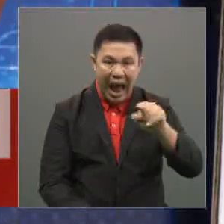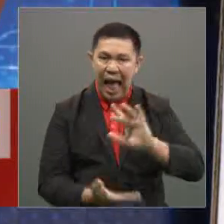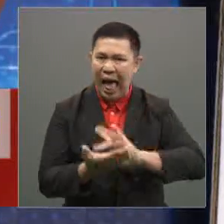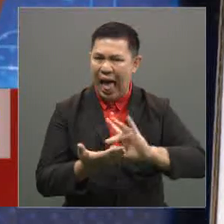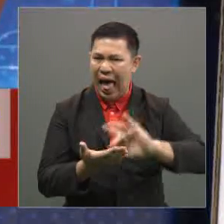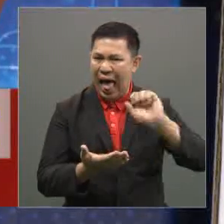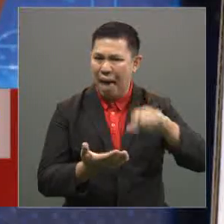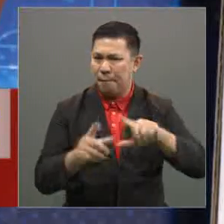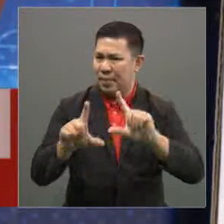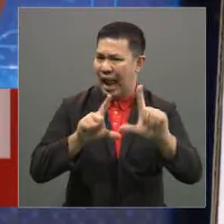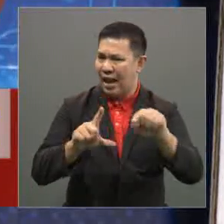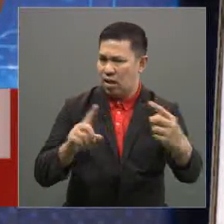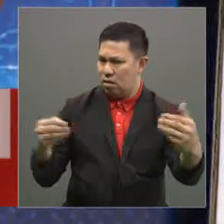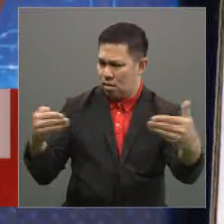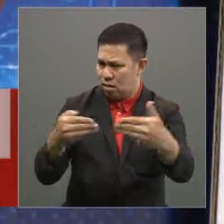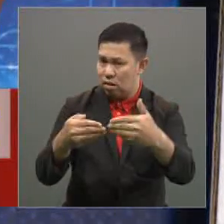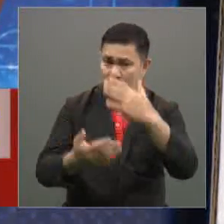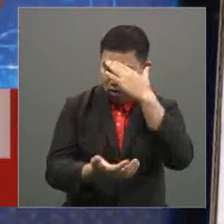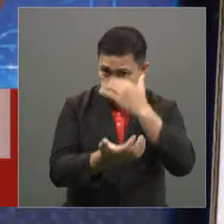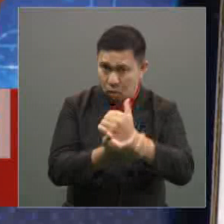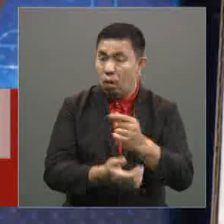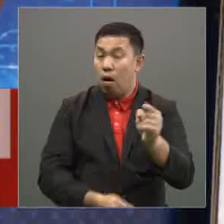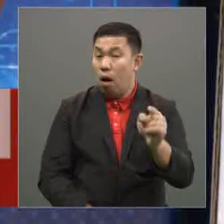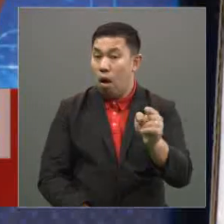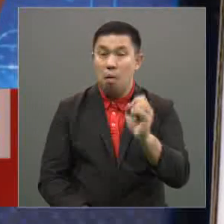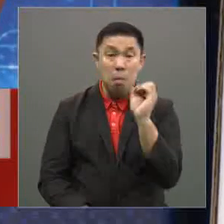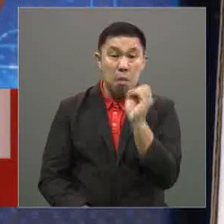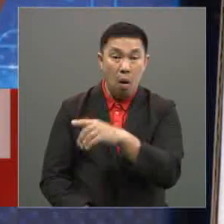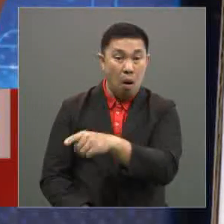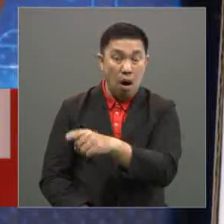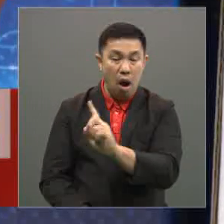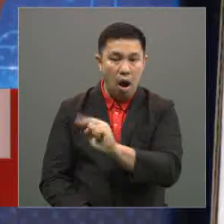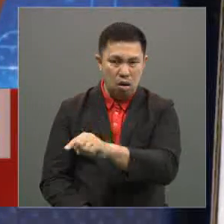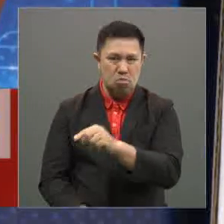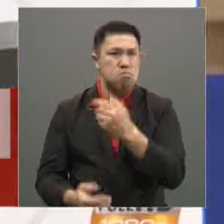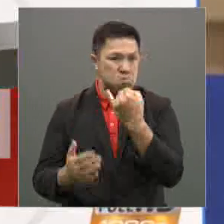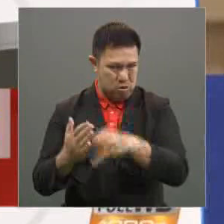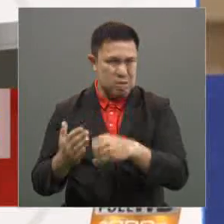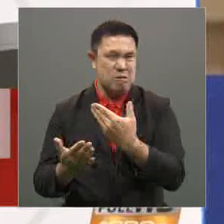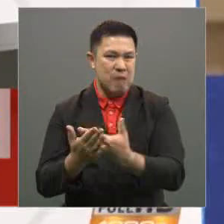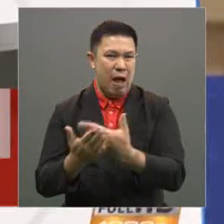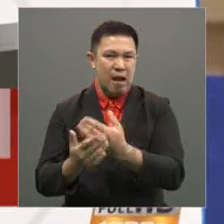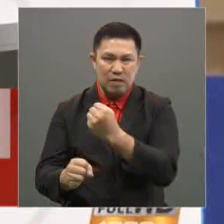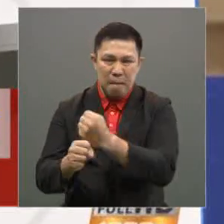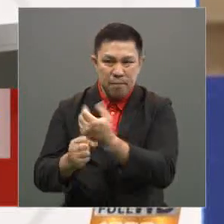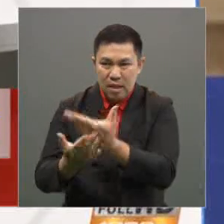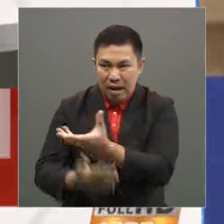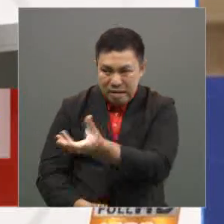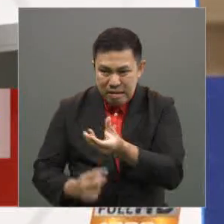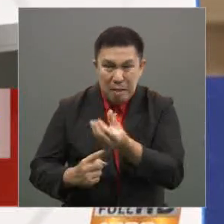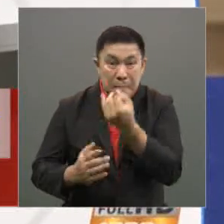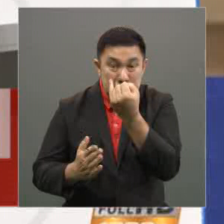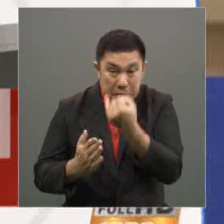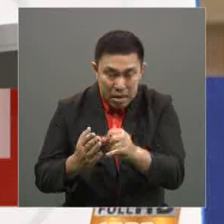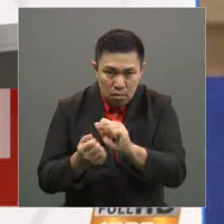Lineโดยระบุว่าผู้เสียหายถูกกล่าวหาว่าไปเกี่ยวข้องกับการฟอกเงินแล้วก็แนะนำว่าแจ้งความผ่านทาง LINEนี่